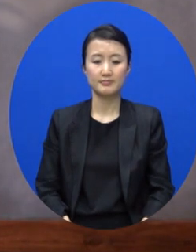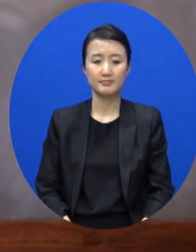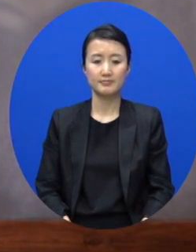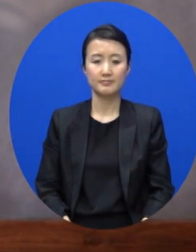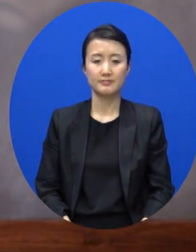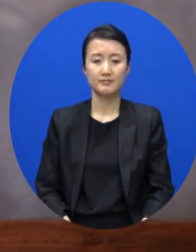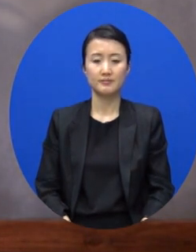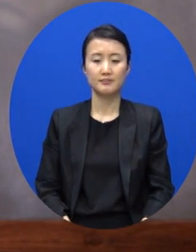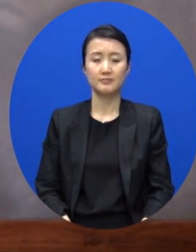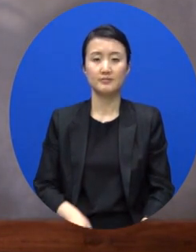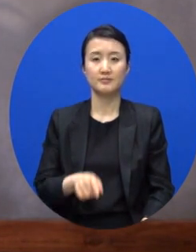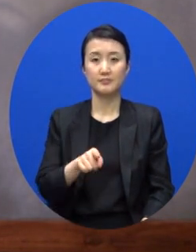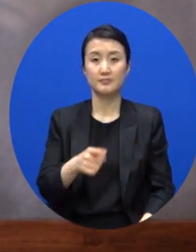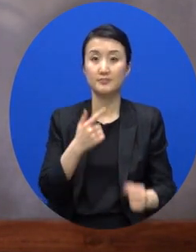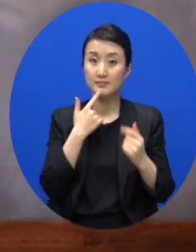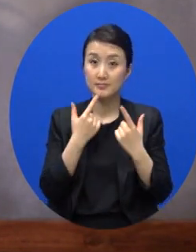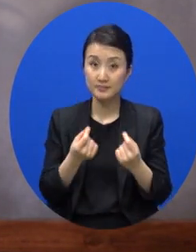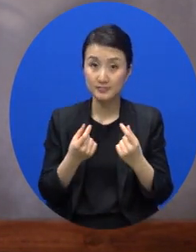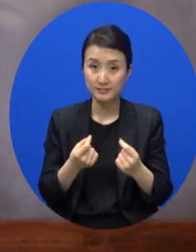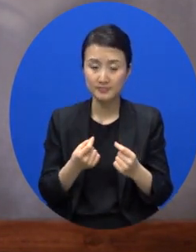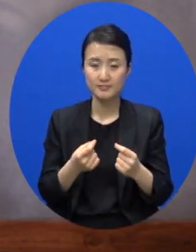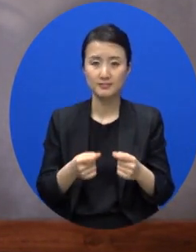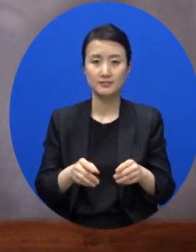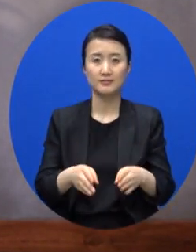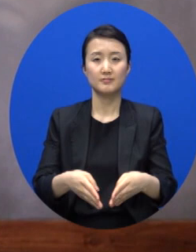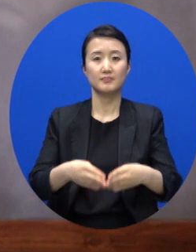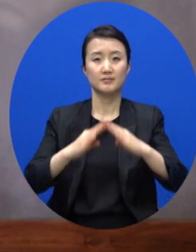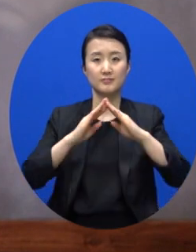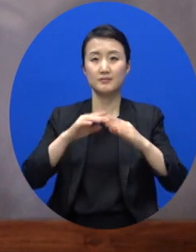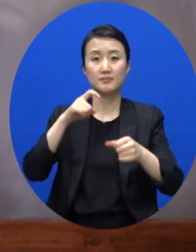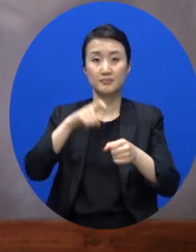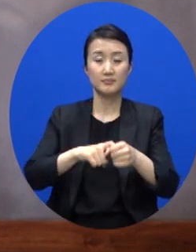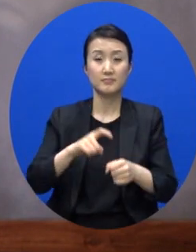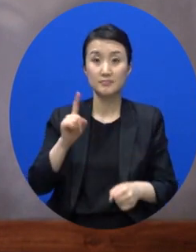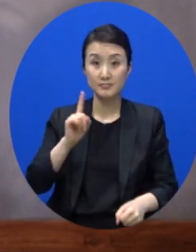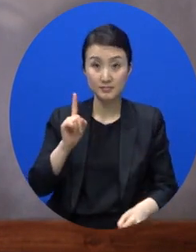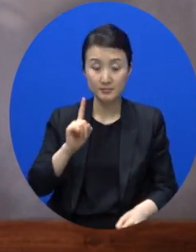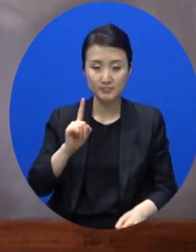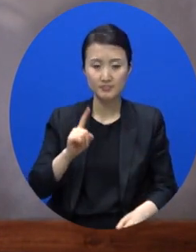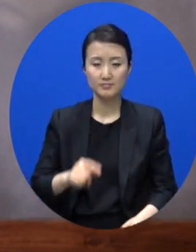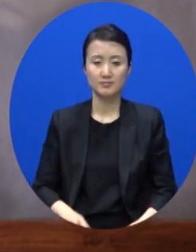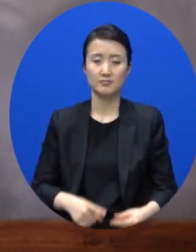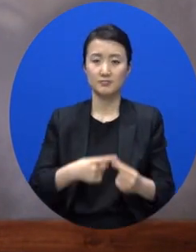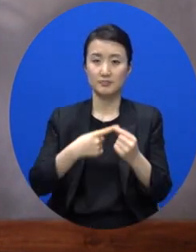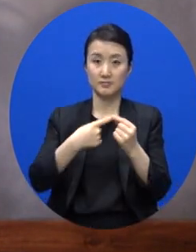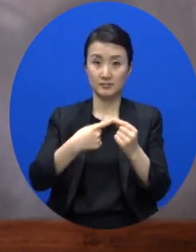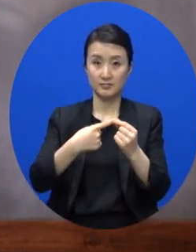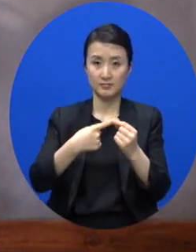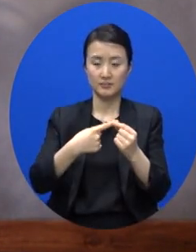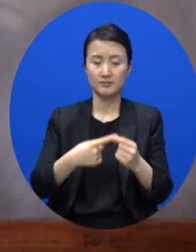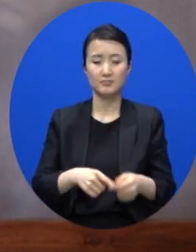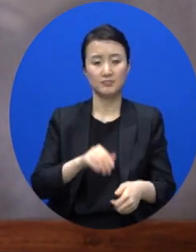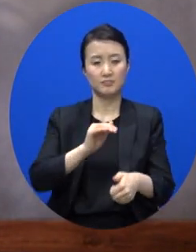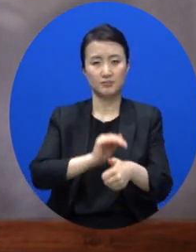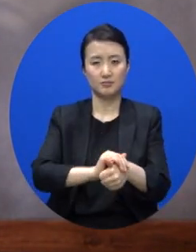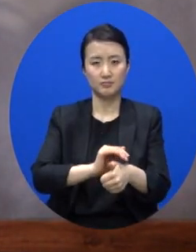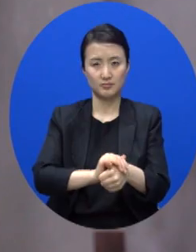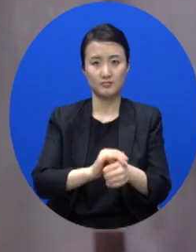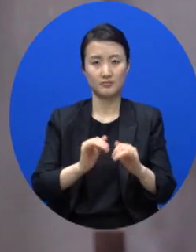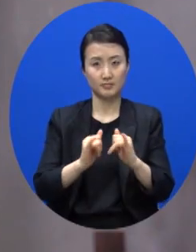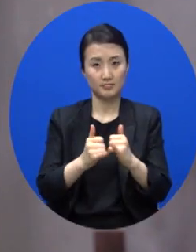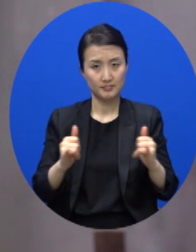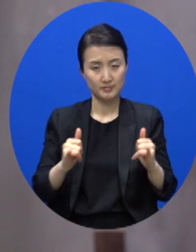만파식적액을 설립하는 목적은 저는 그거였습니다. 첫 번째는 경주 시민들한테 알려야